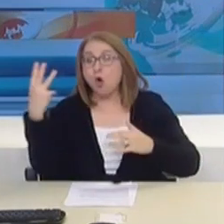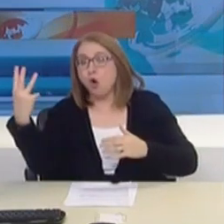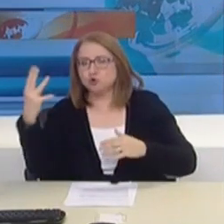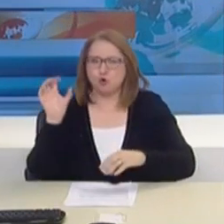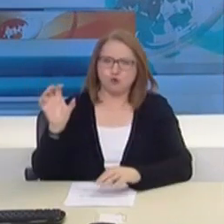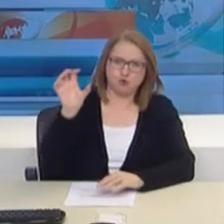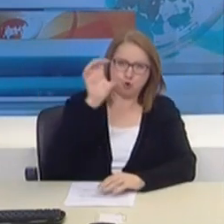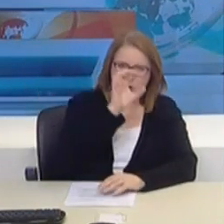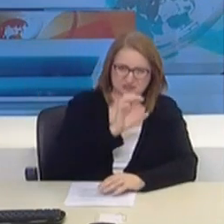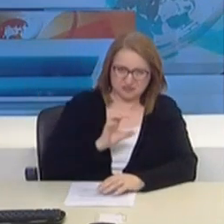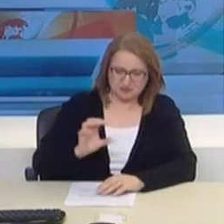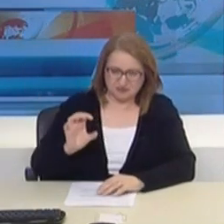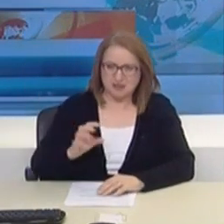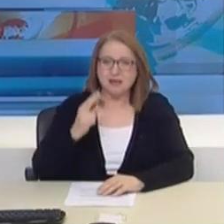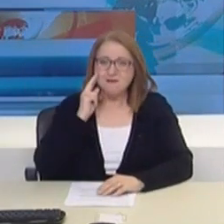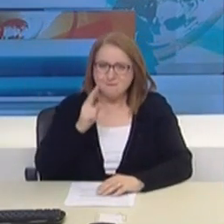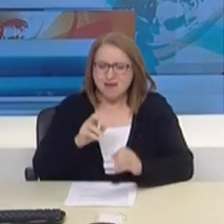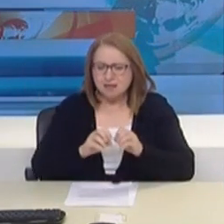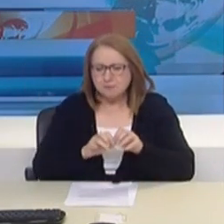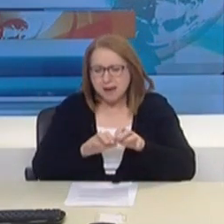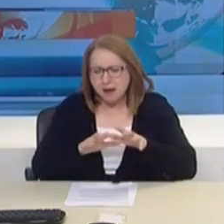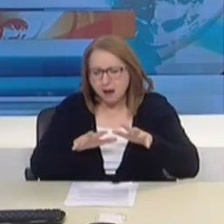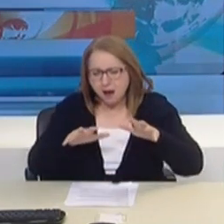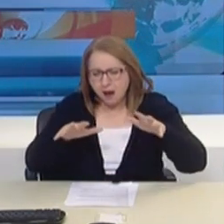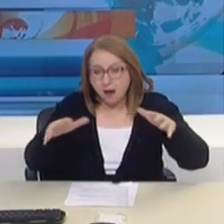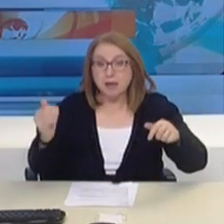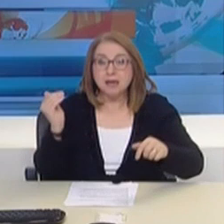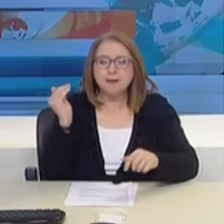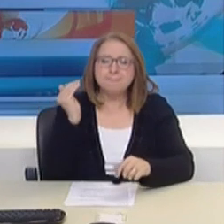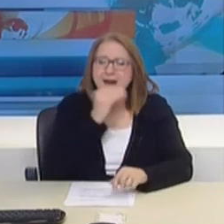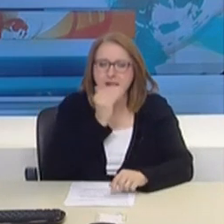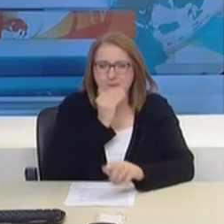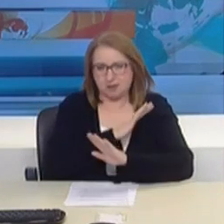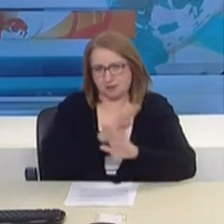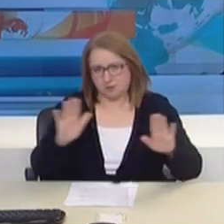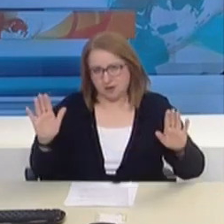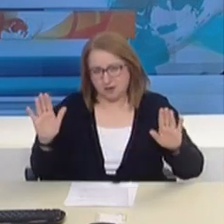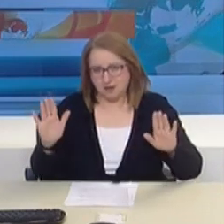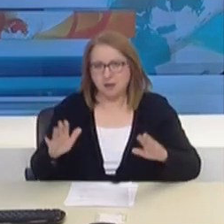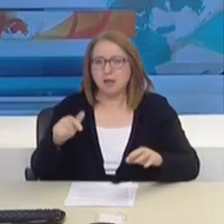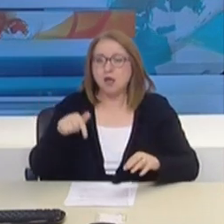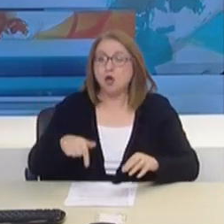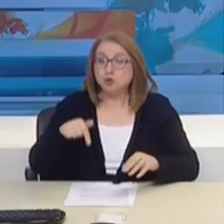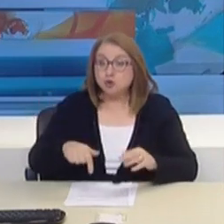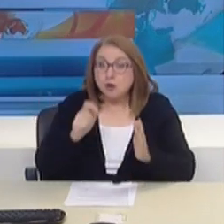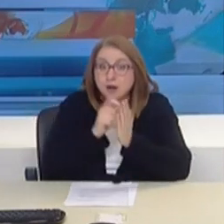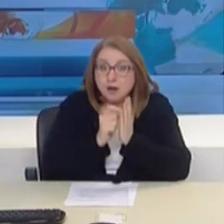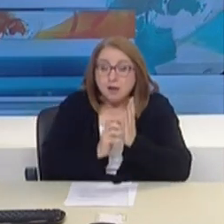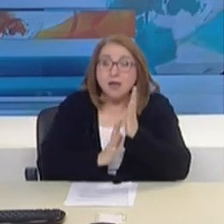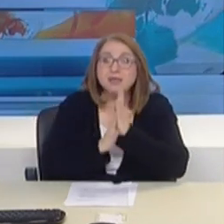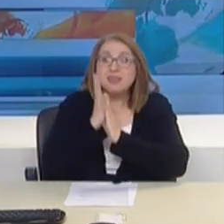Είναι ταχεία η αύξηση που έχει ο ιός σε όποια κοινότητα και κοινωνία εισβάλλει. Η ανθρωπότητα έχει ήδη καταγράψει περισσότερους